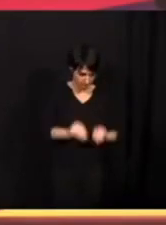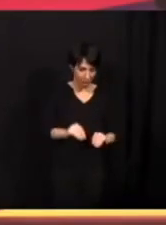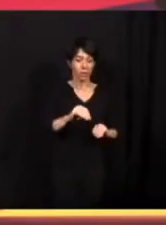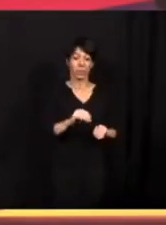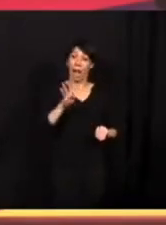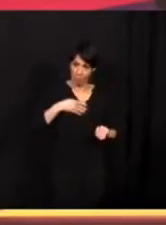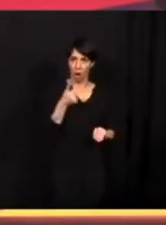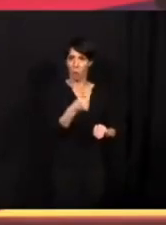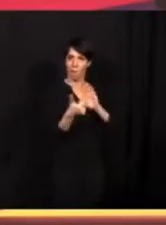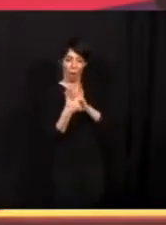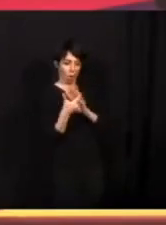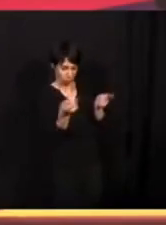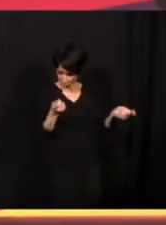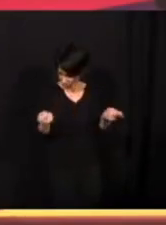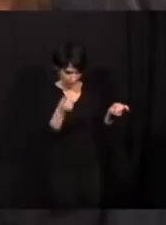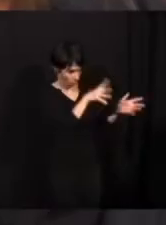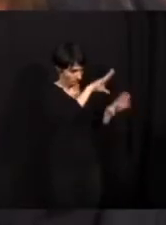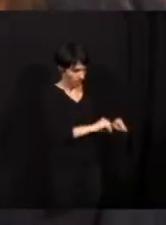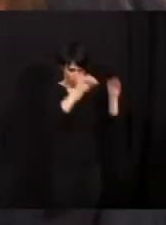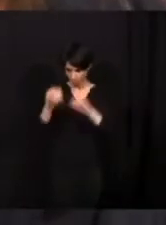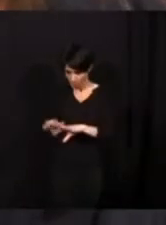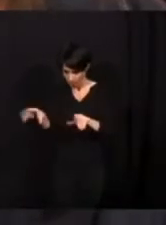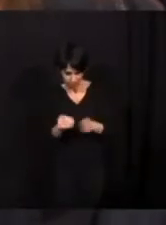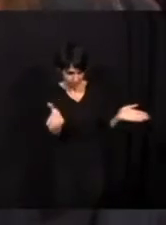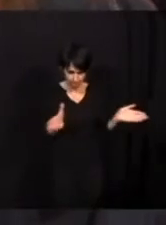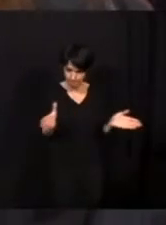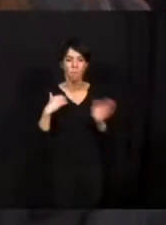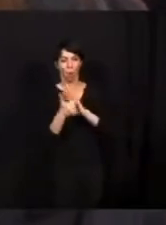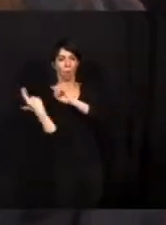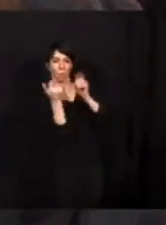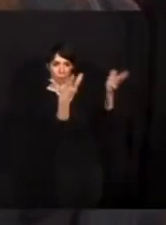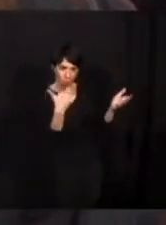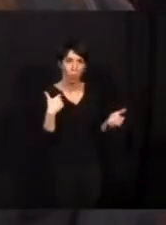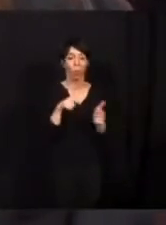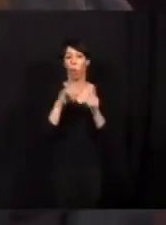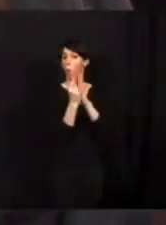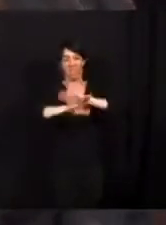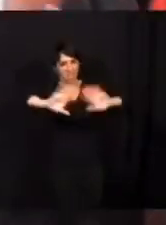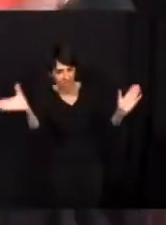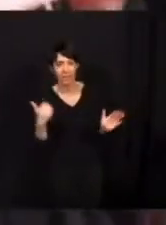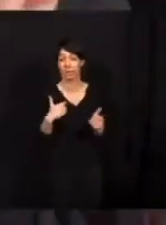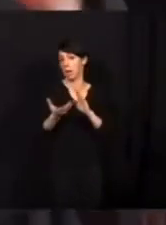et les sorties sèches sans solution. C'est d'un vrai service public de la protection de l'enfance dont nous avons besoin.